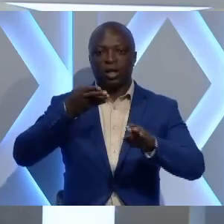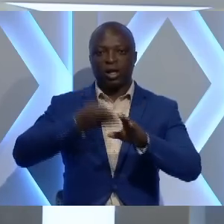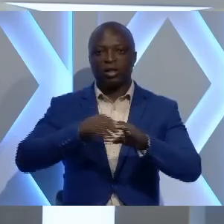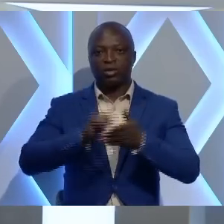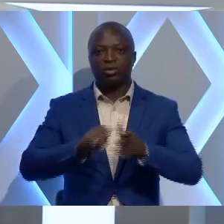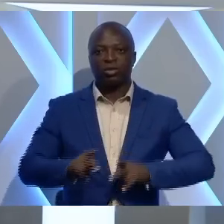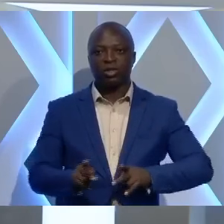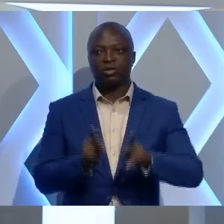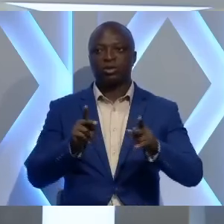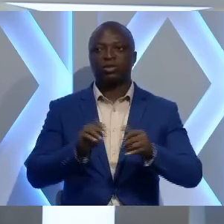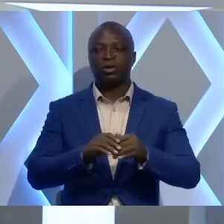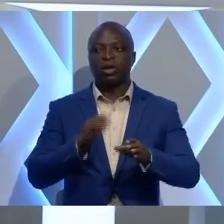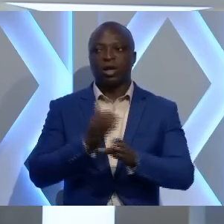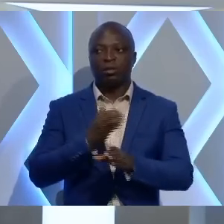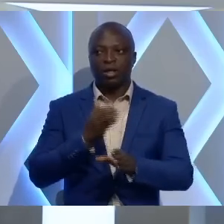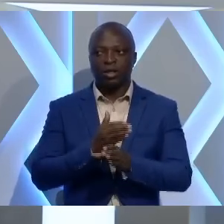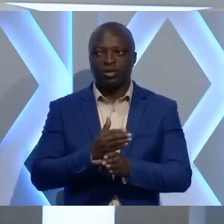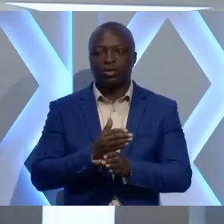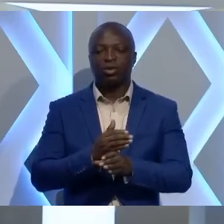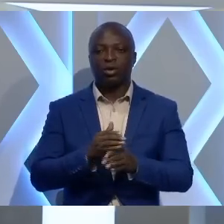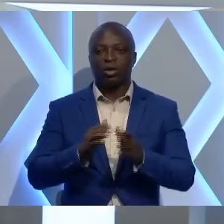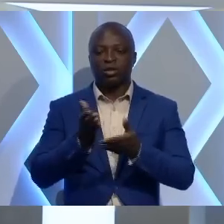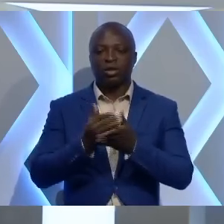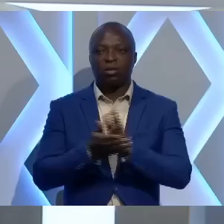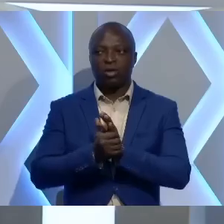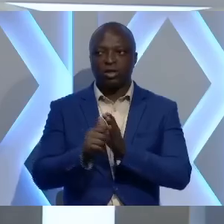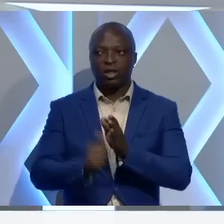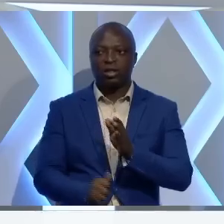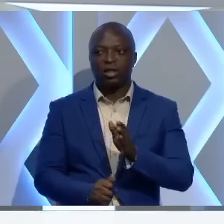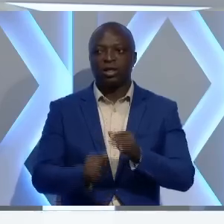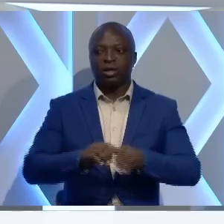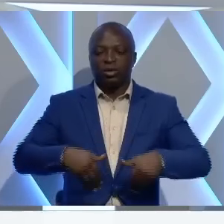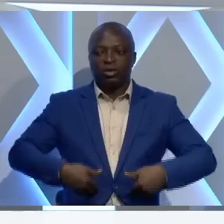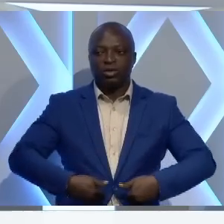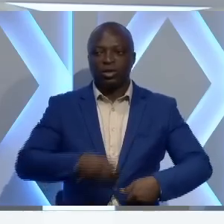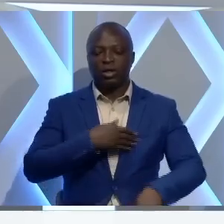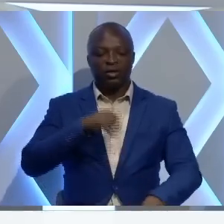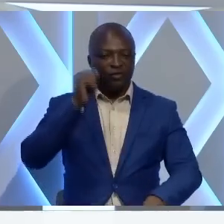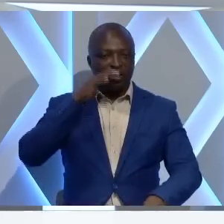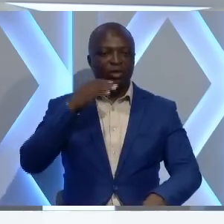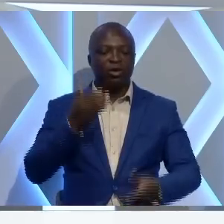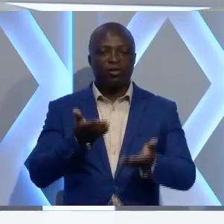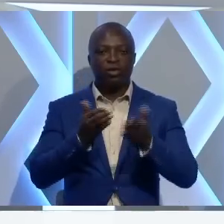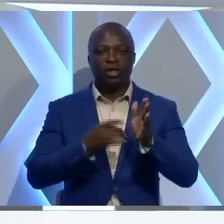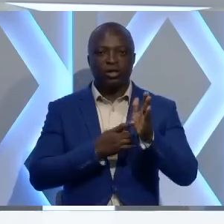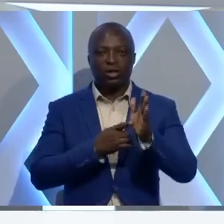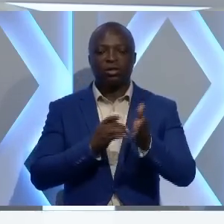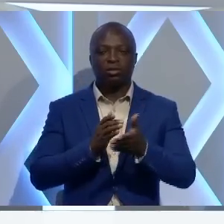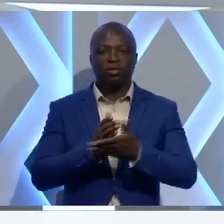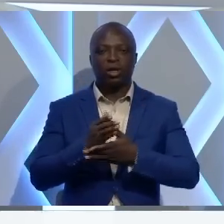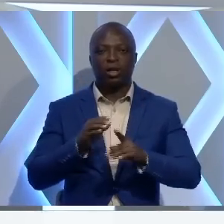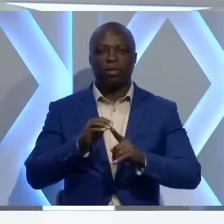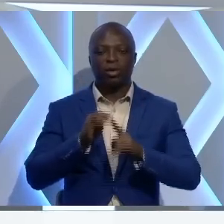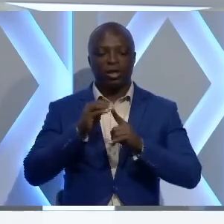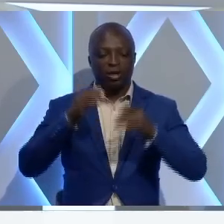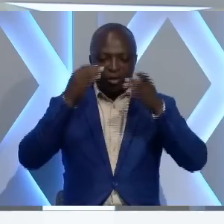un processus de capitalisation accrue des potentialités de jeunes et femmes. Volonté qui se traduit par la priorité